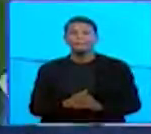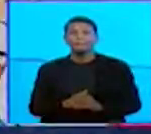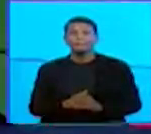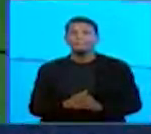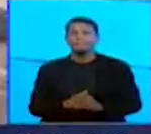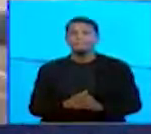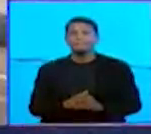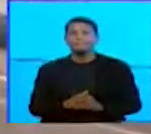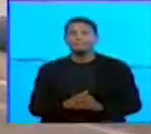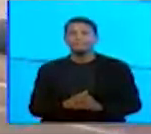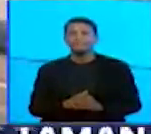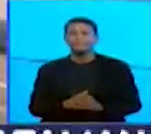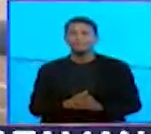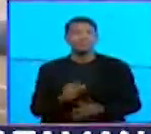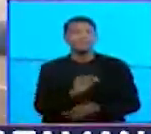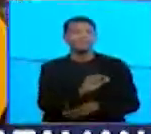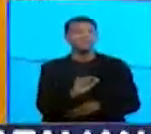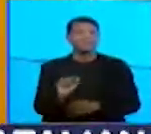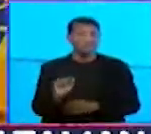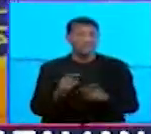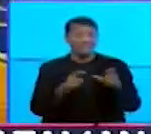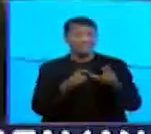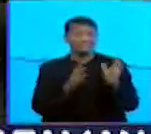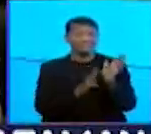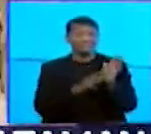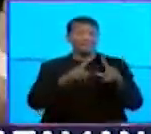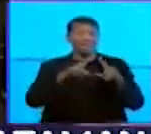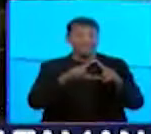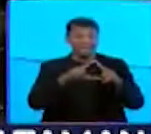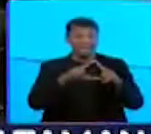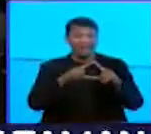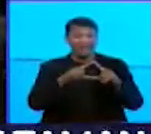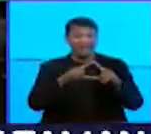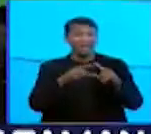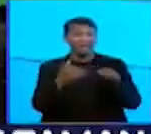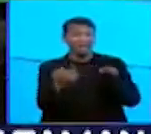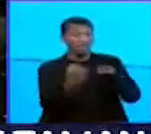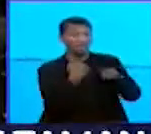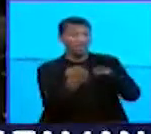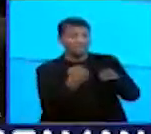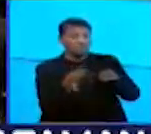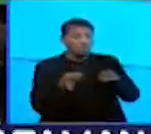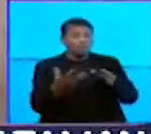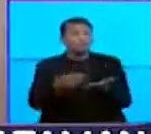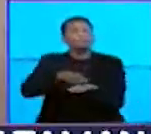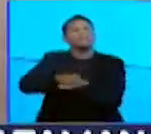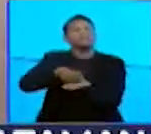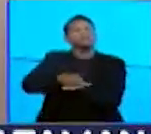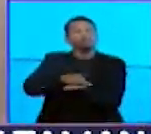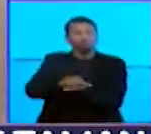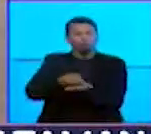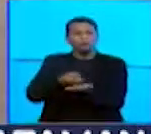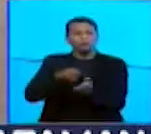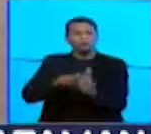Menggunakan bis sekolah, para pelajar sekolah menengah pertama menuju taman lalu lintas kota Madiun, Jawa Timur. Mereka terbagi ke dalam beberapa